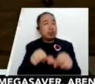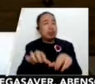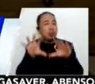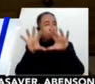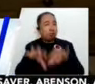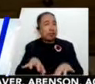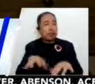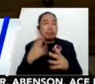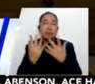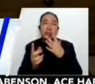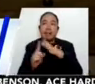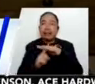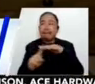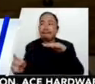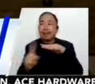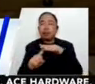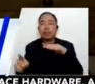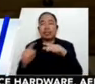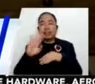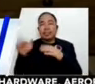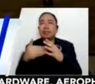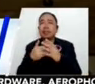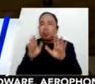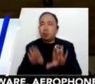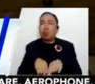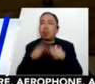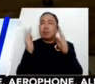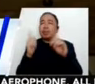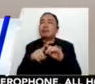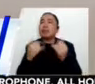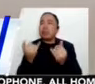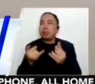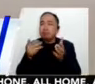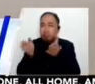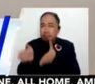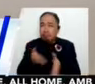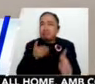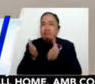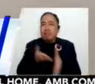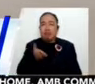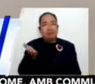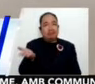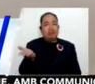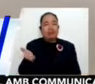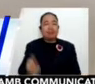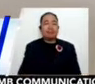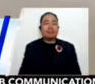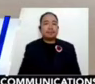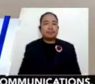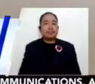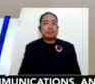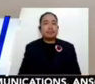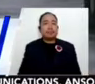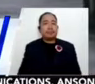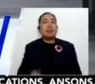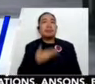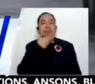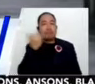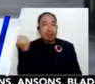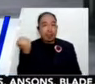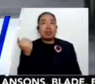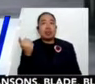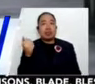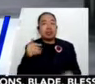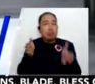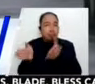ay buksan na natin. Sa ngayon ay naka-standby ang mga evacuation center. Mabuti na raw ang handa kesa mabulaga ng baha. Hindi